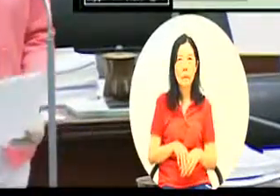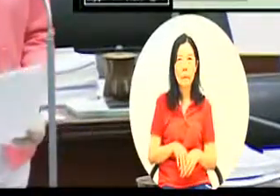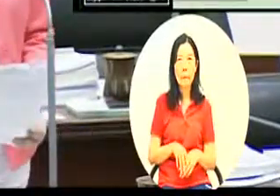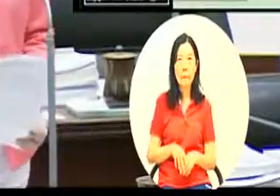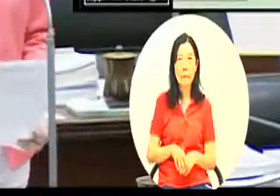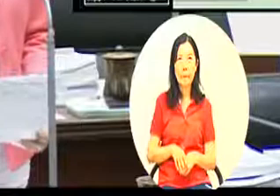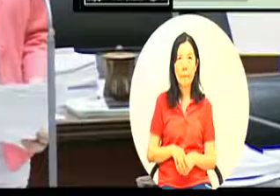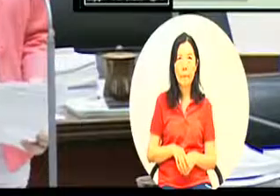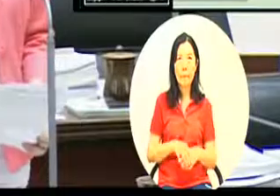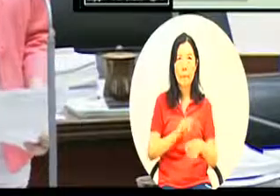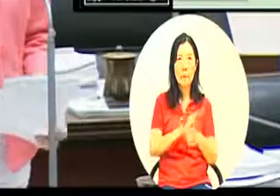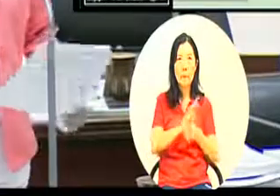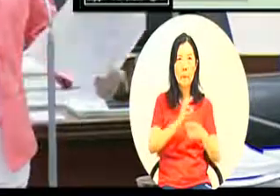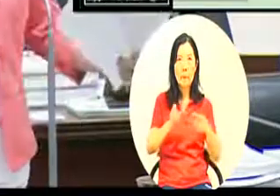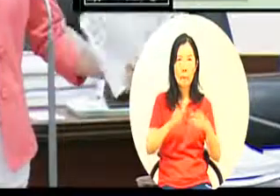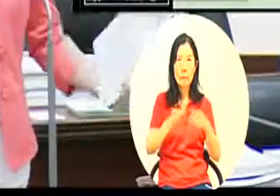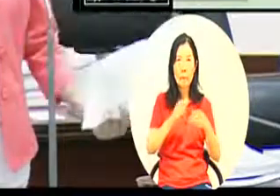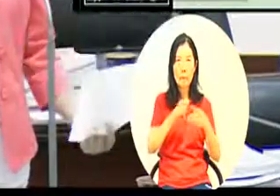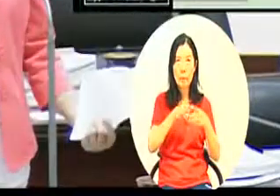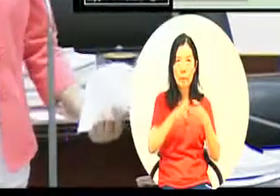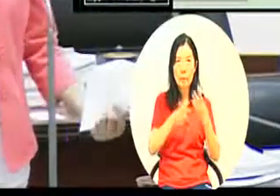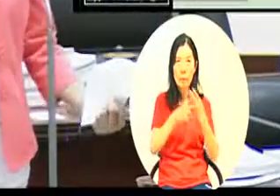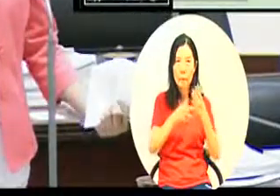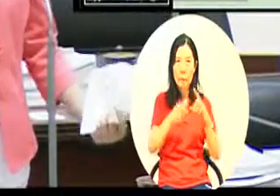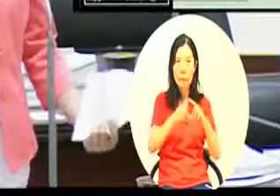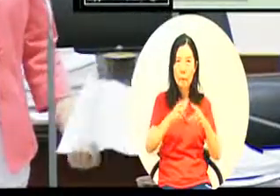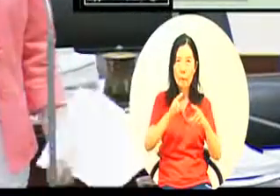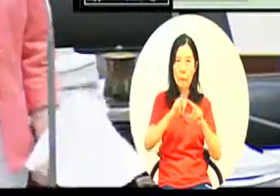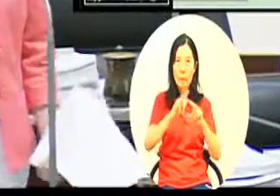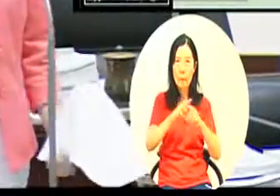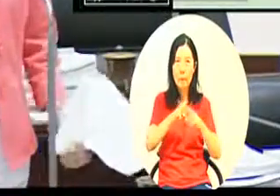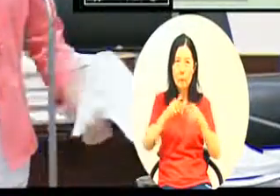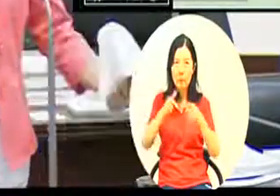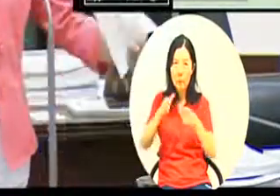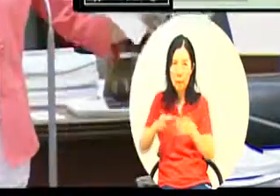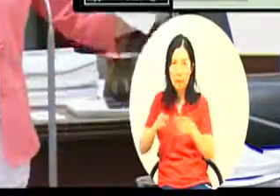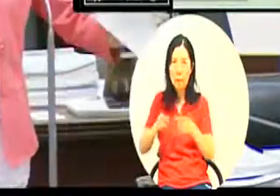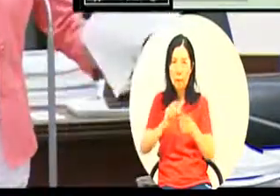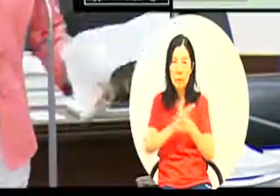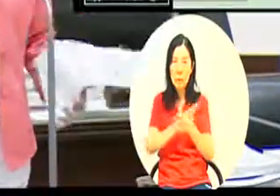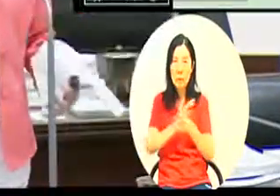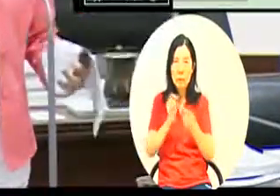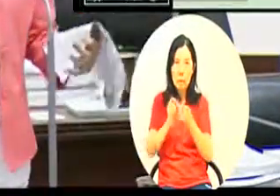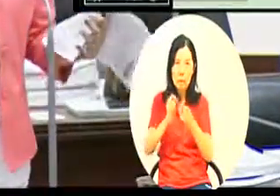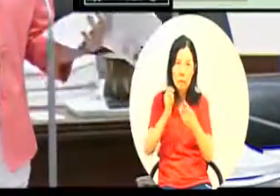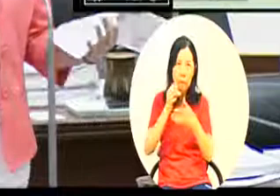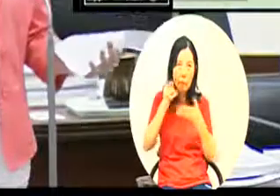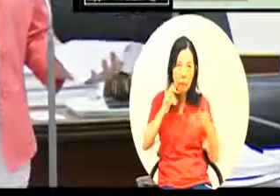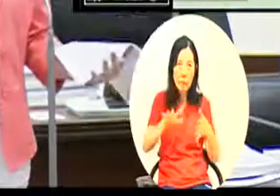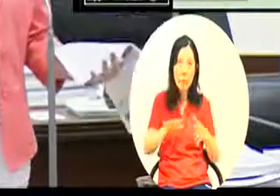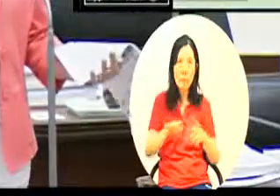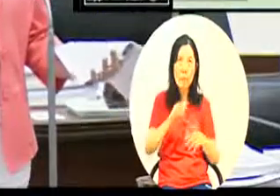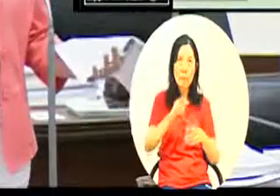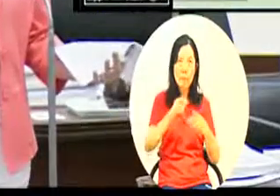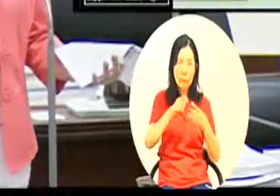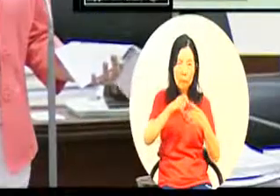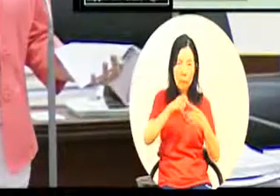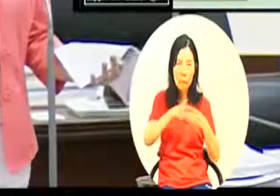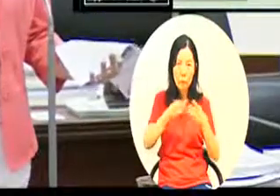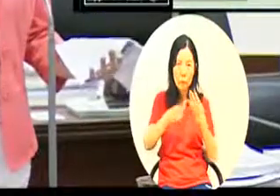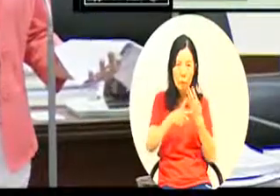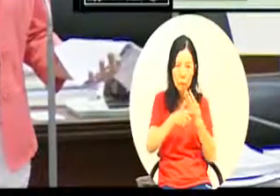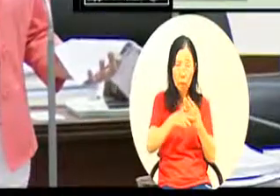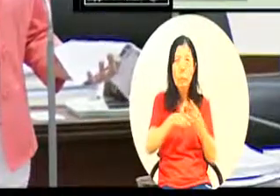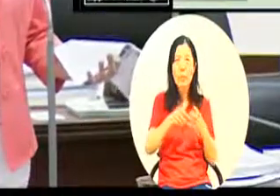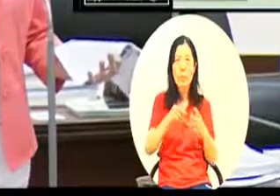哦，我们林园工业区、还有小港工业区、临海工业区，我们这个沿海呢，真正是拢工业区的所在